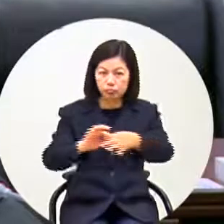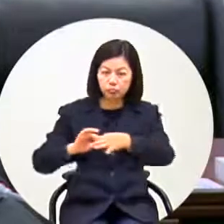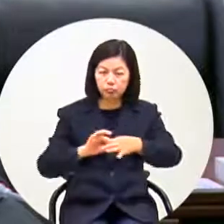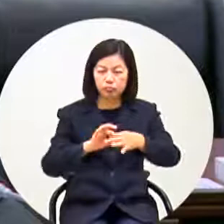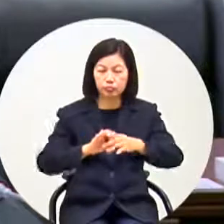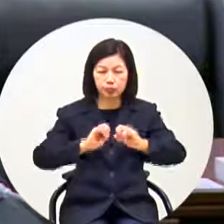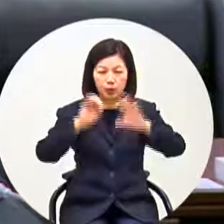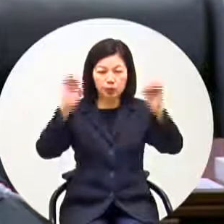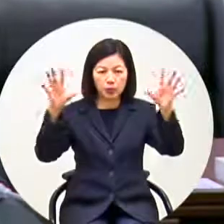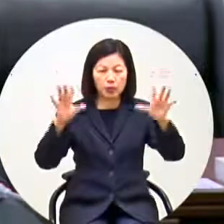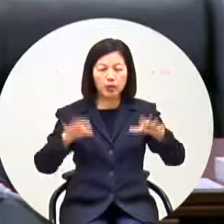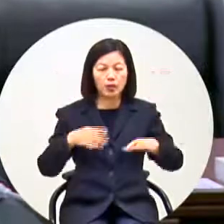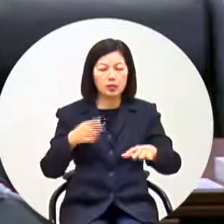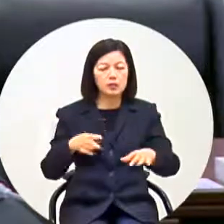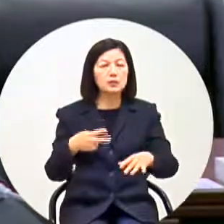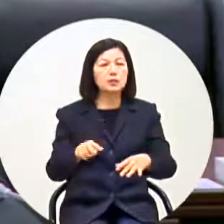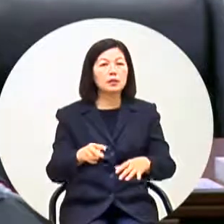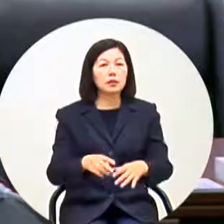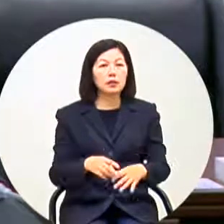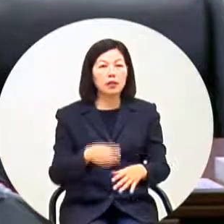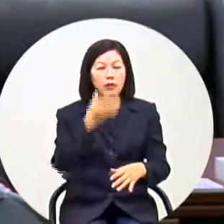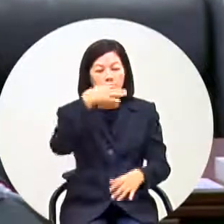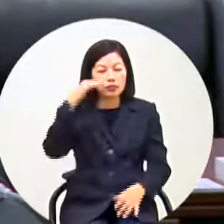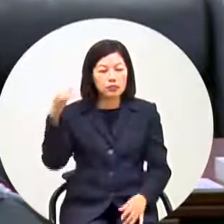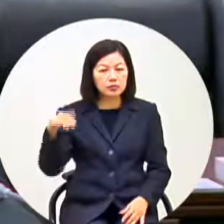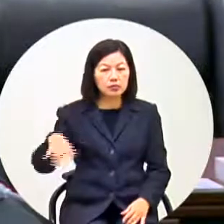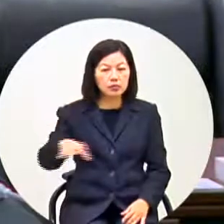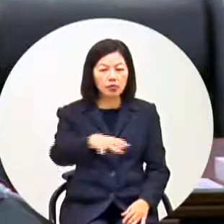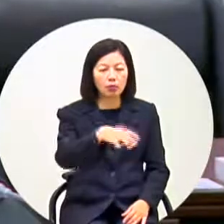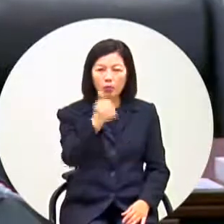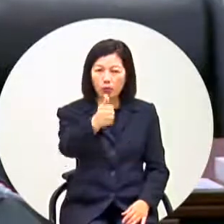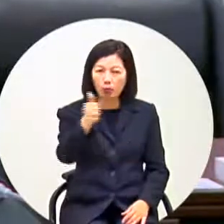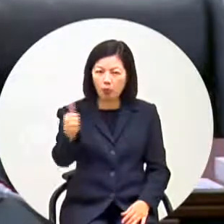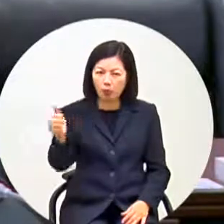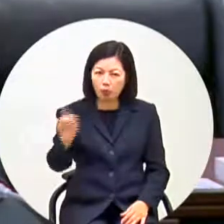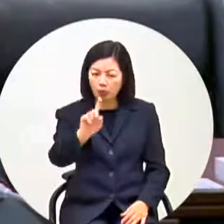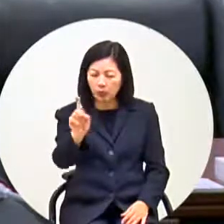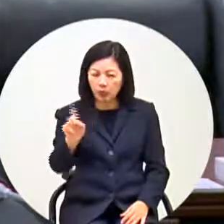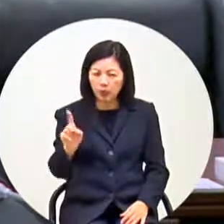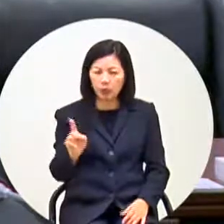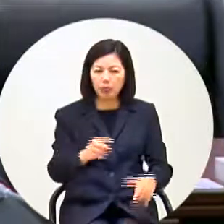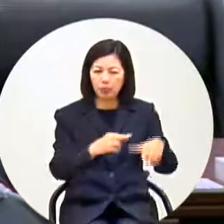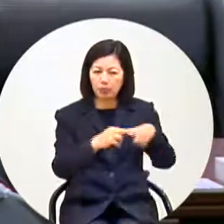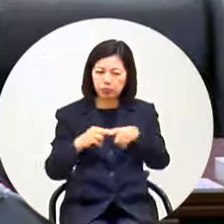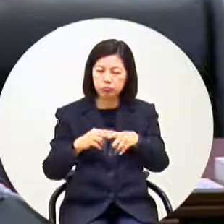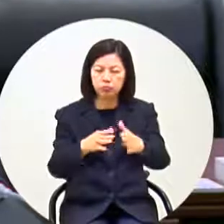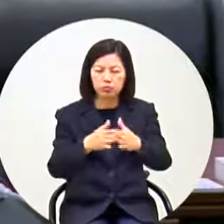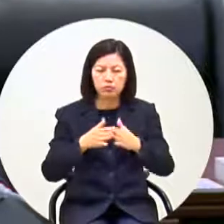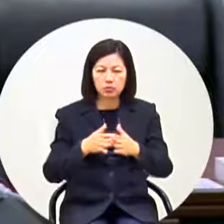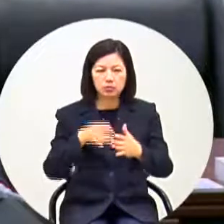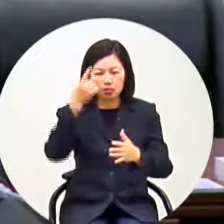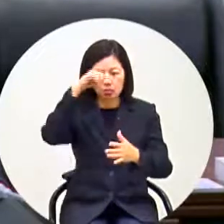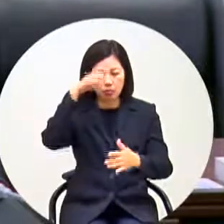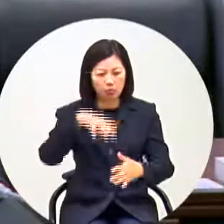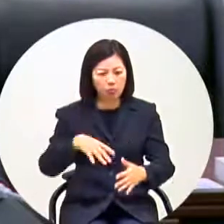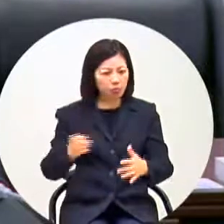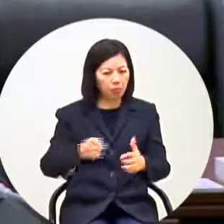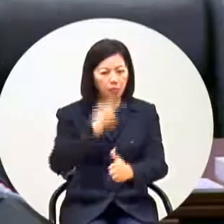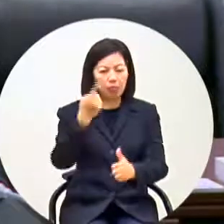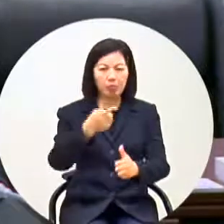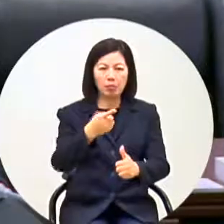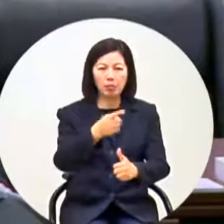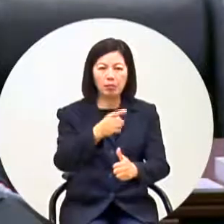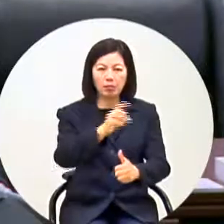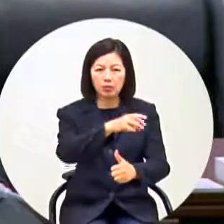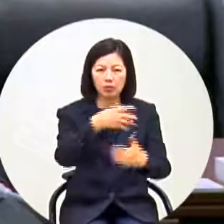山这么好的一个哦，有那么多的古迹之最，还有我们的哦。日剧